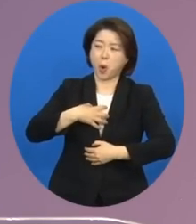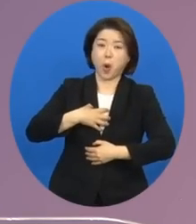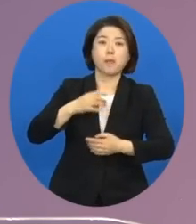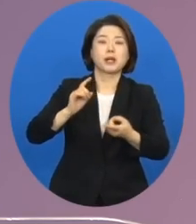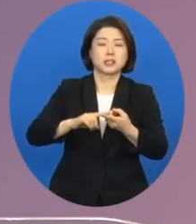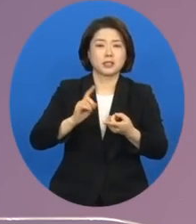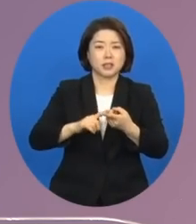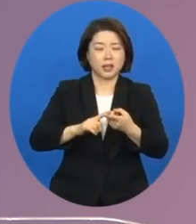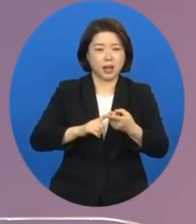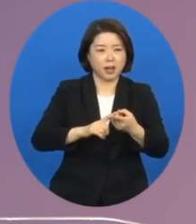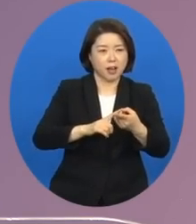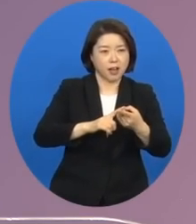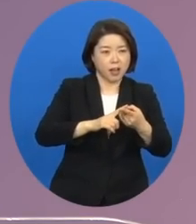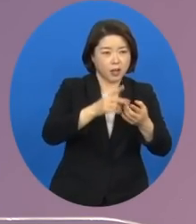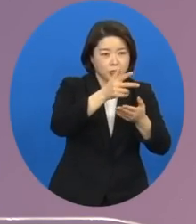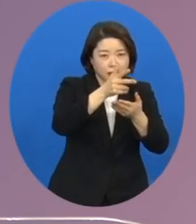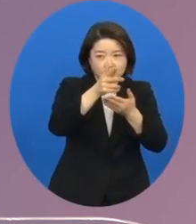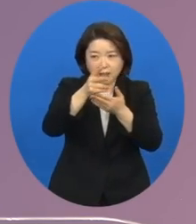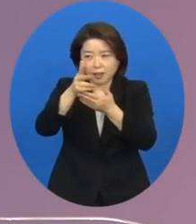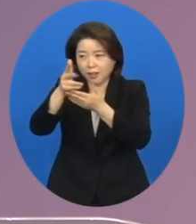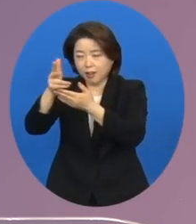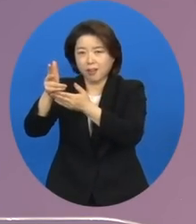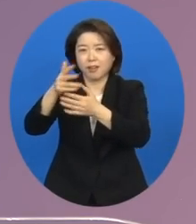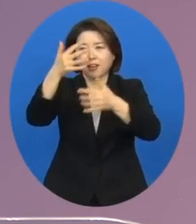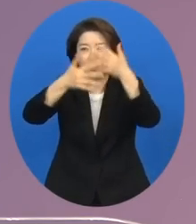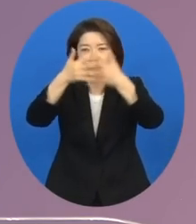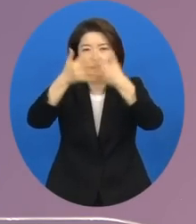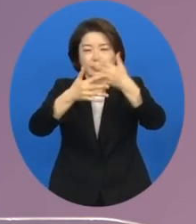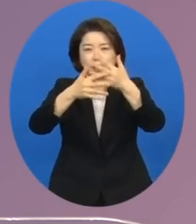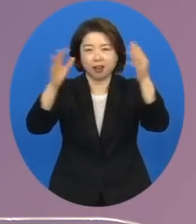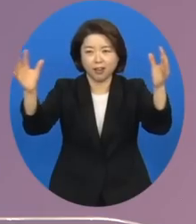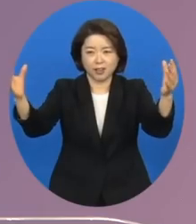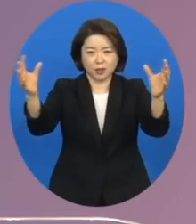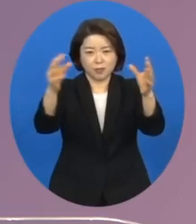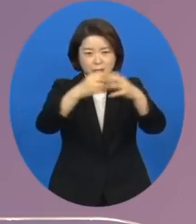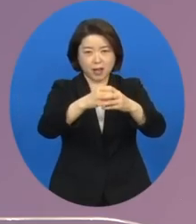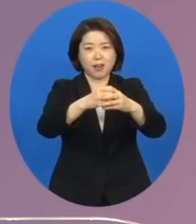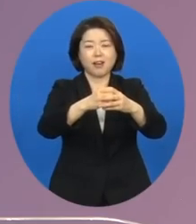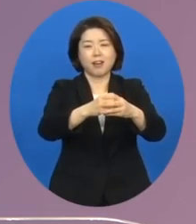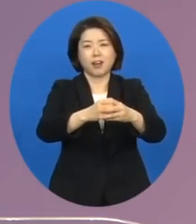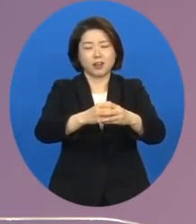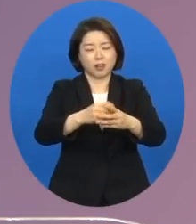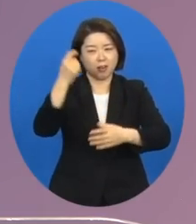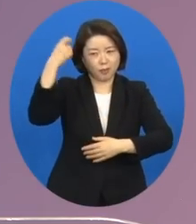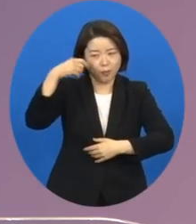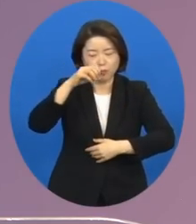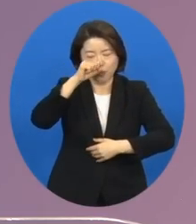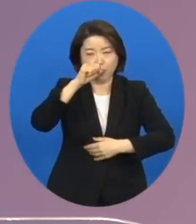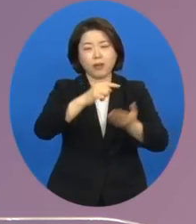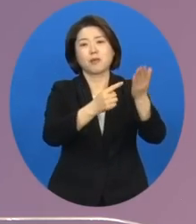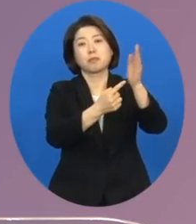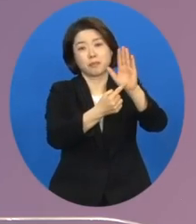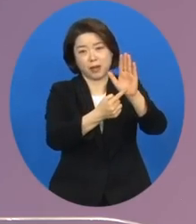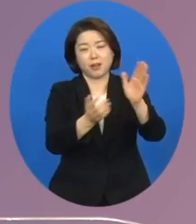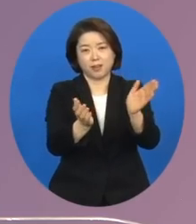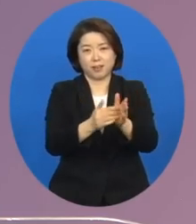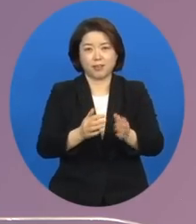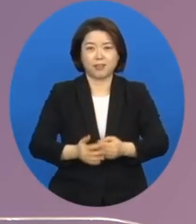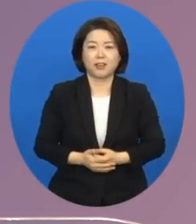대한 스케치를 자신의 삶의 이야기들을 영상이 아주 아주 감각있게 담았어요